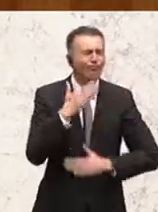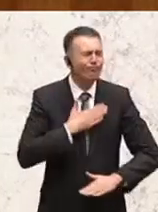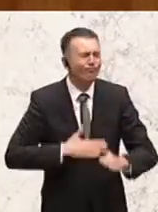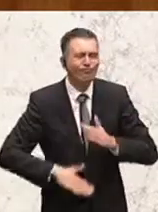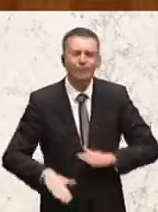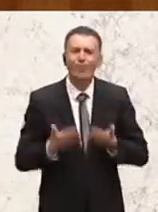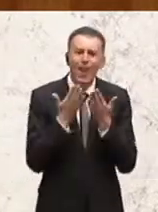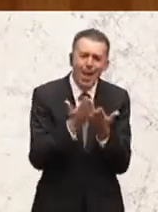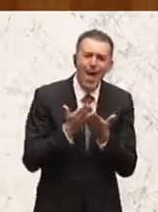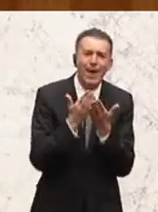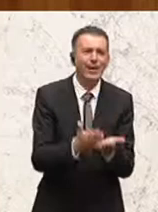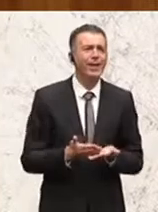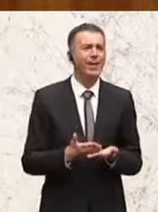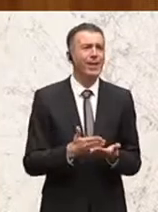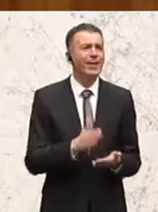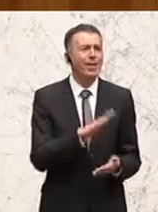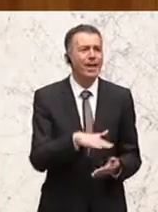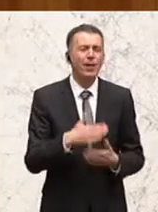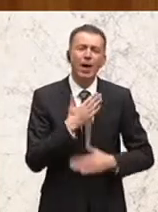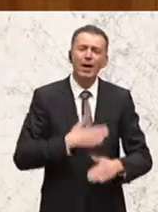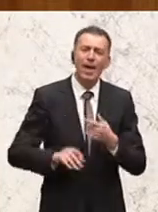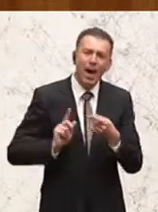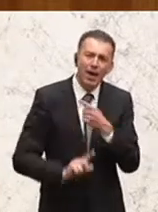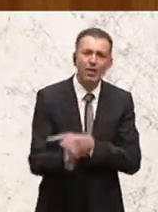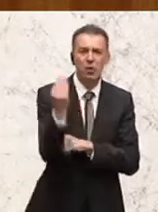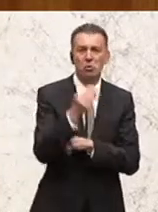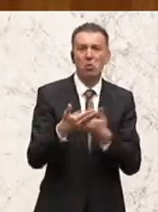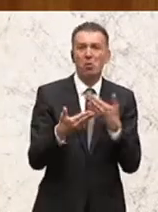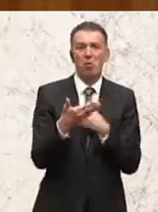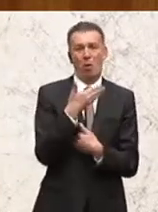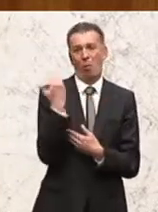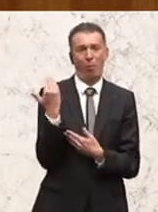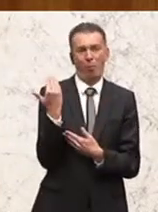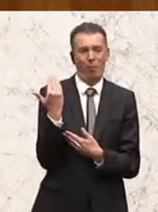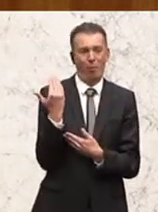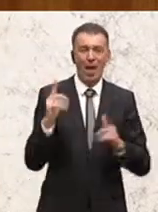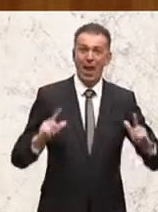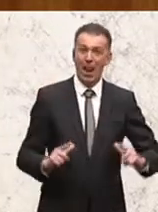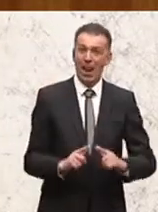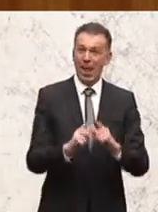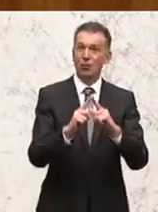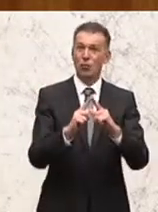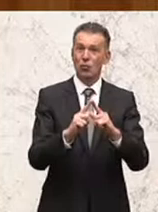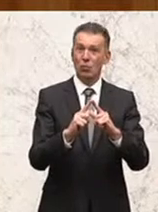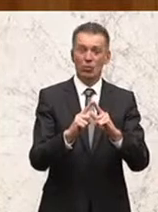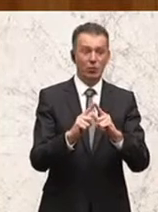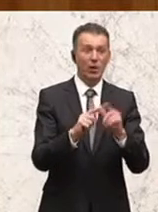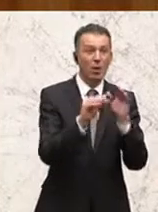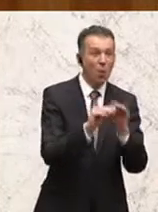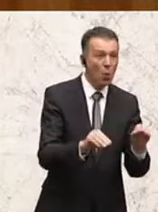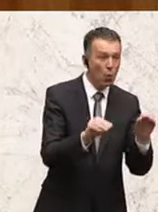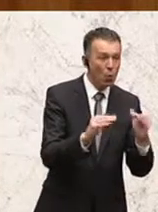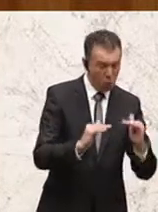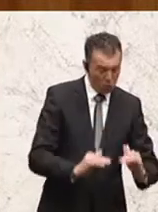plötzlich wesentlich lieber in die Schule gegangen, als das davor der Fall war. Die Leistungen sowohl im